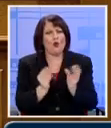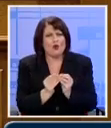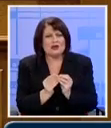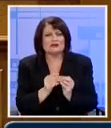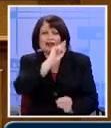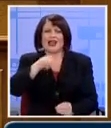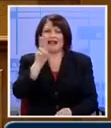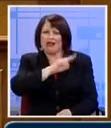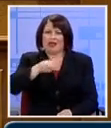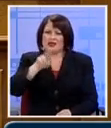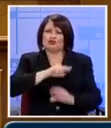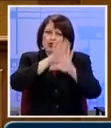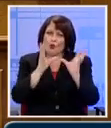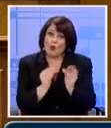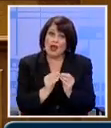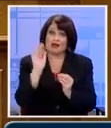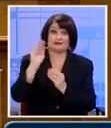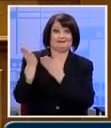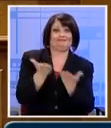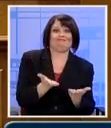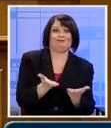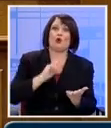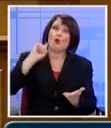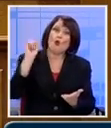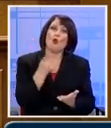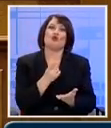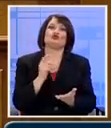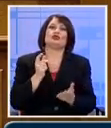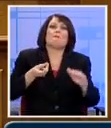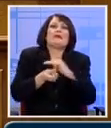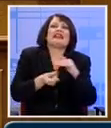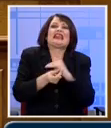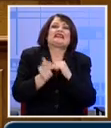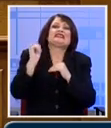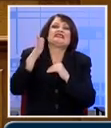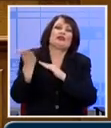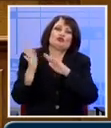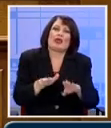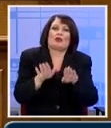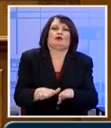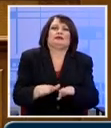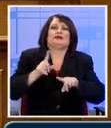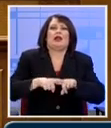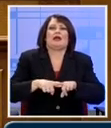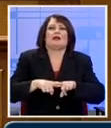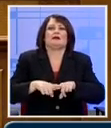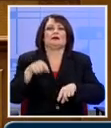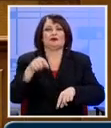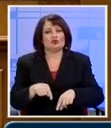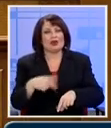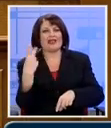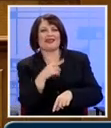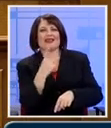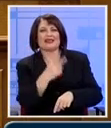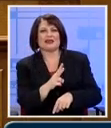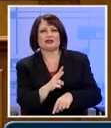θα τους καταργήσετε όλους και θα φιλοξενήσετε όμως όλους τους ξένους μετανάστες στην Ελλάδα. Τώρα μάλιστα και οι δικοί σας έχουν αρχίσει να